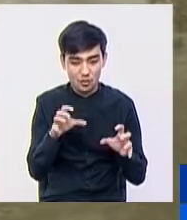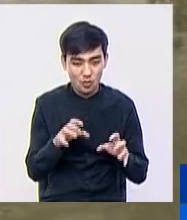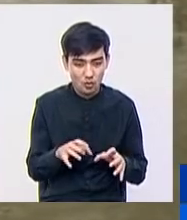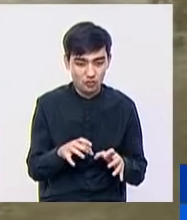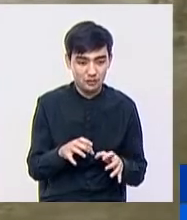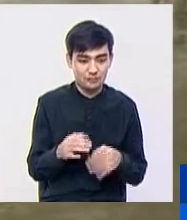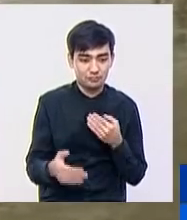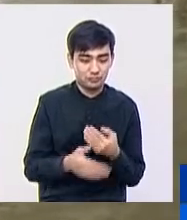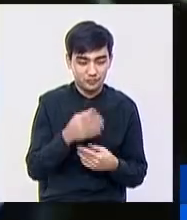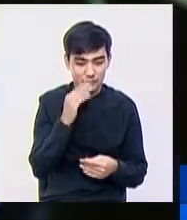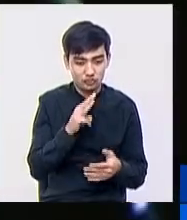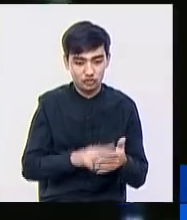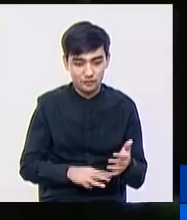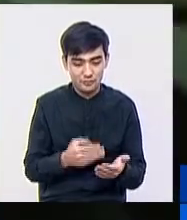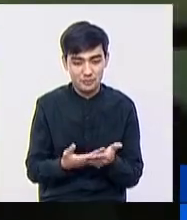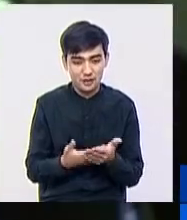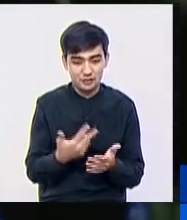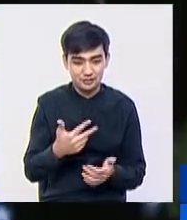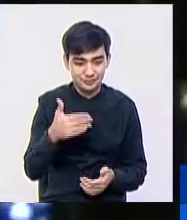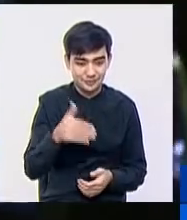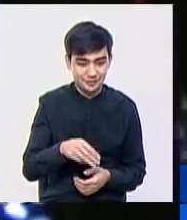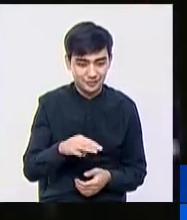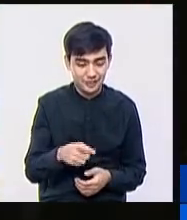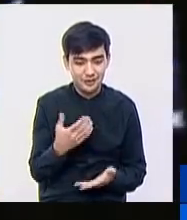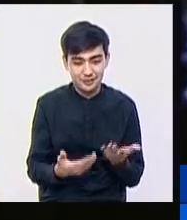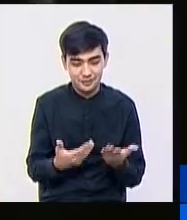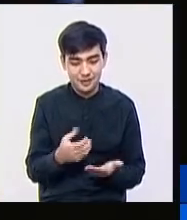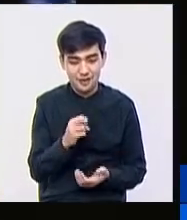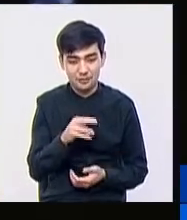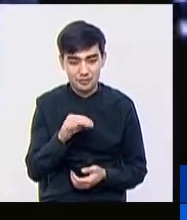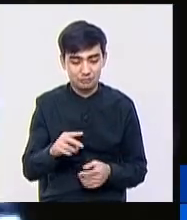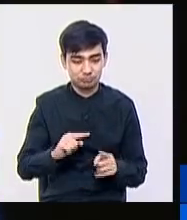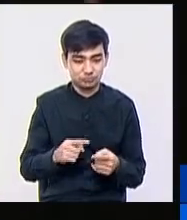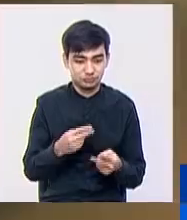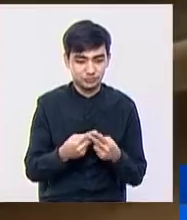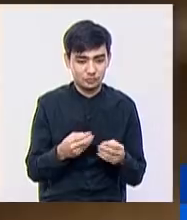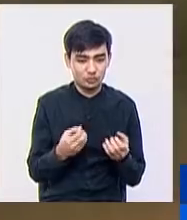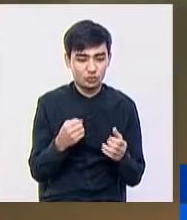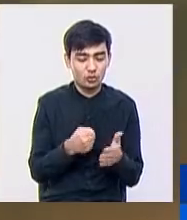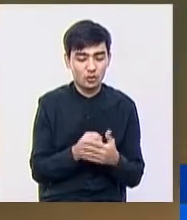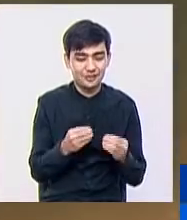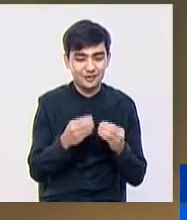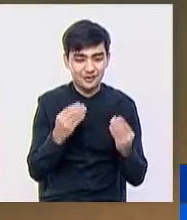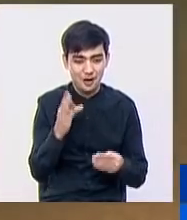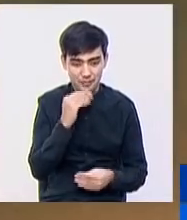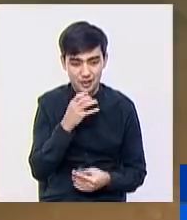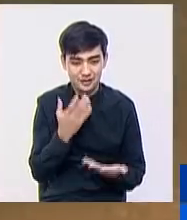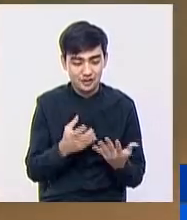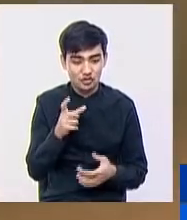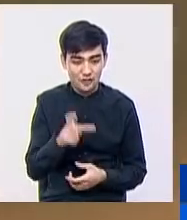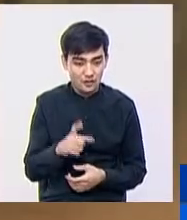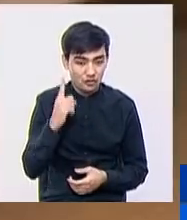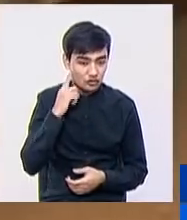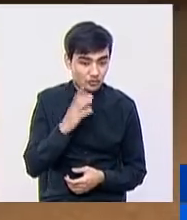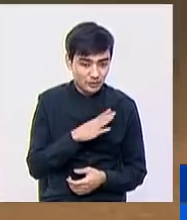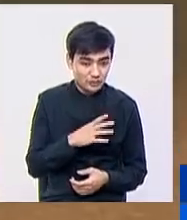предусмотрено наказание в виде штрафа более 30 тысяч тенге или административный арест до 10 суток. Кроме того, если граждане слышат